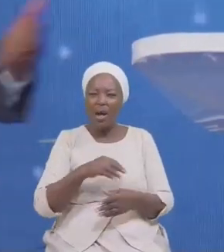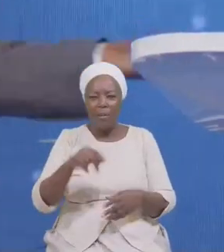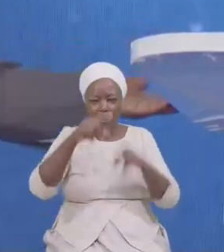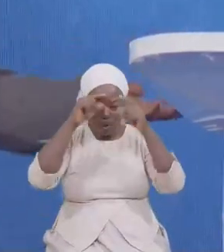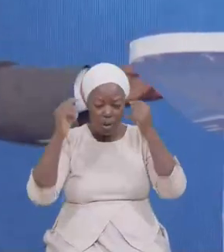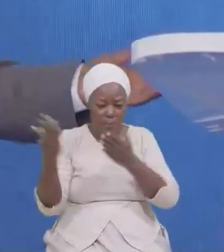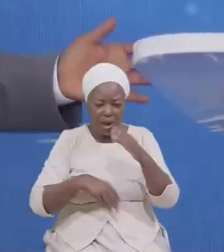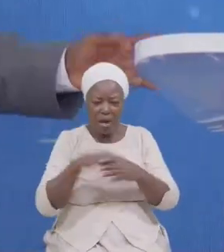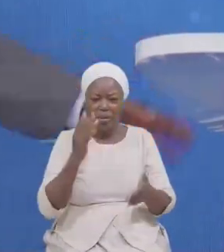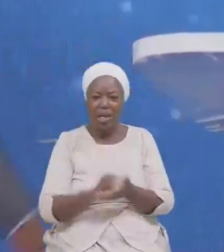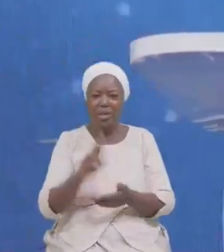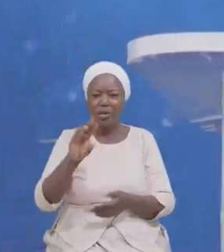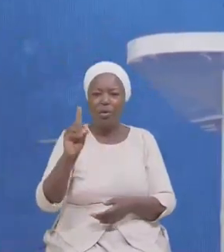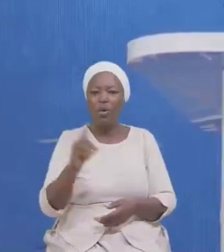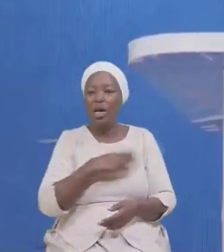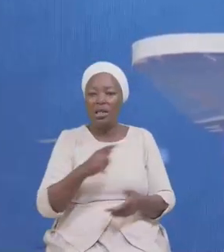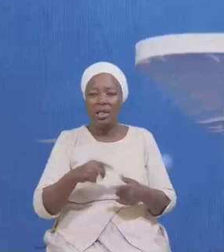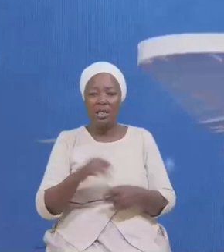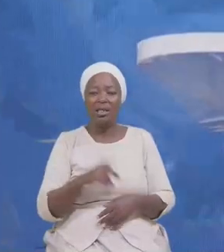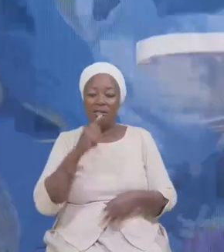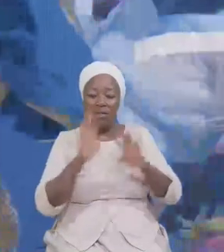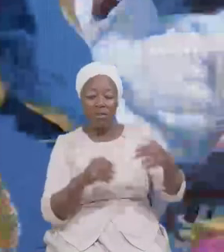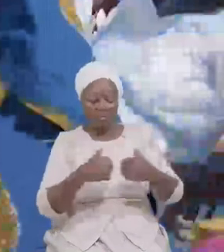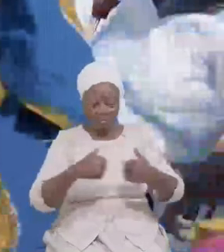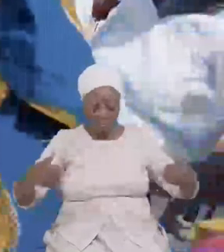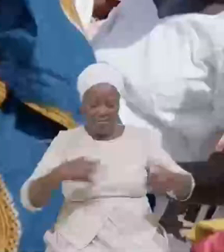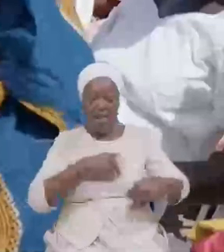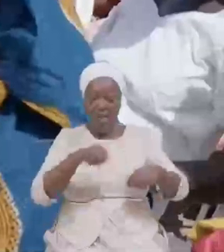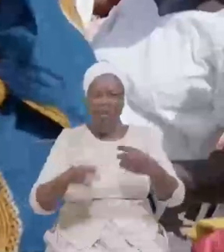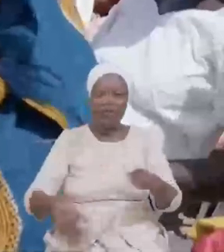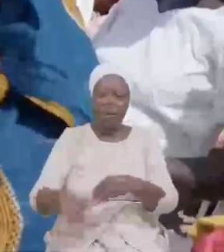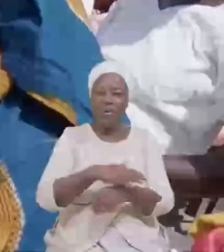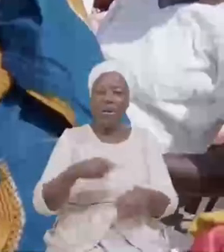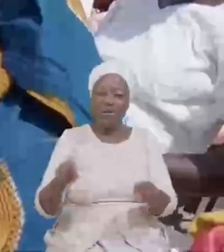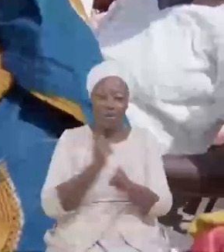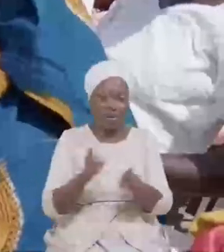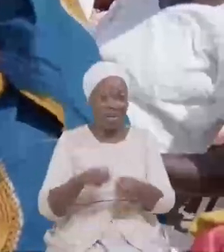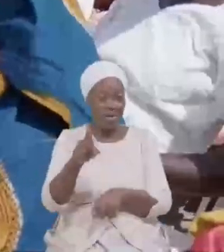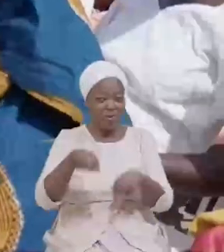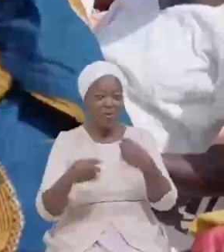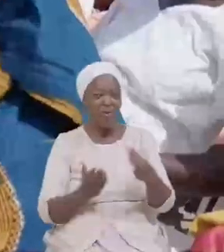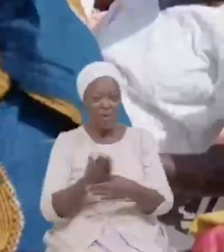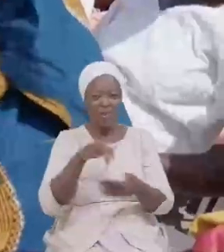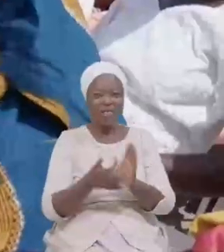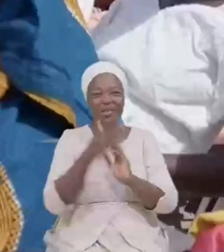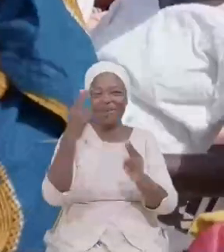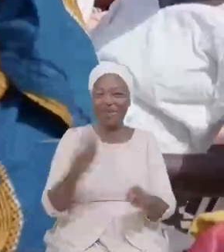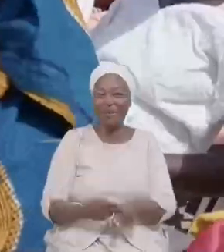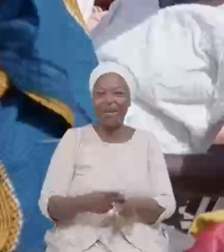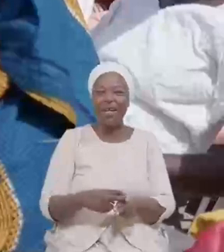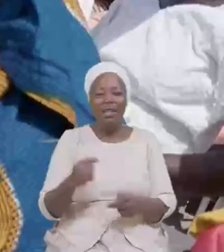verge. Et la mer a été divisée. Et ils ont traversé. Comme tu vas traverser. Pharaon